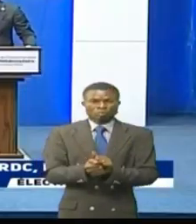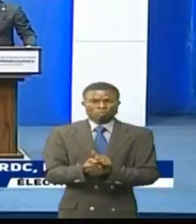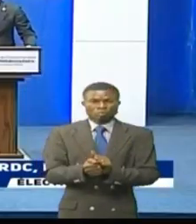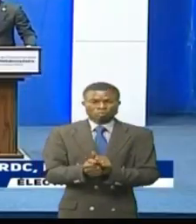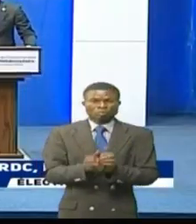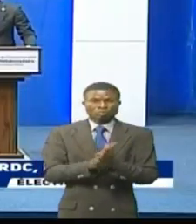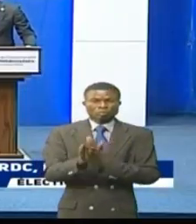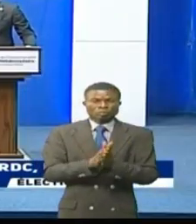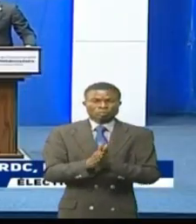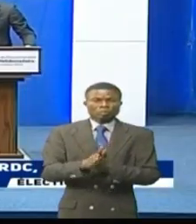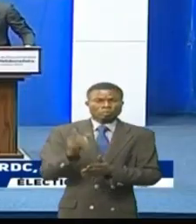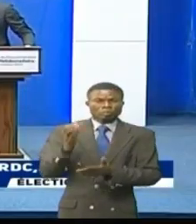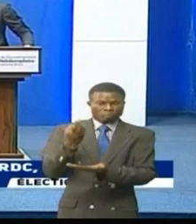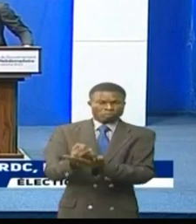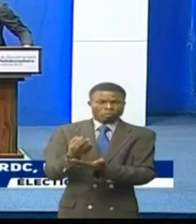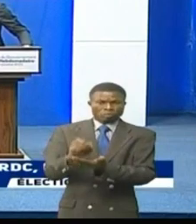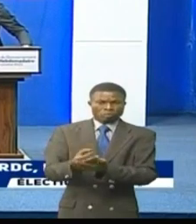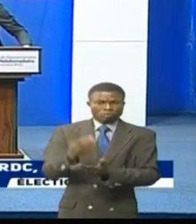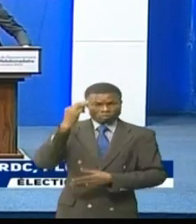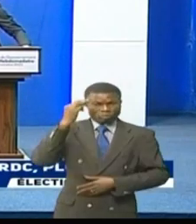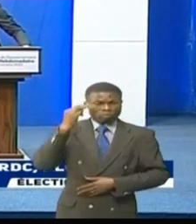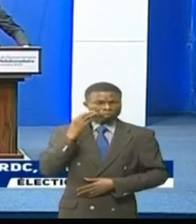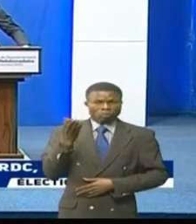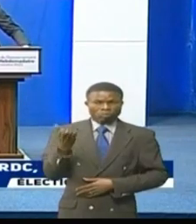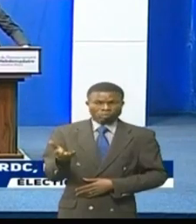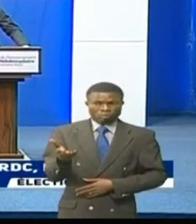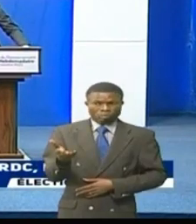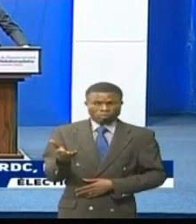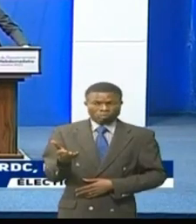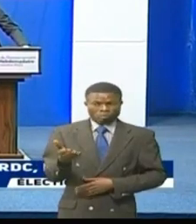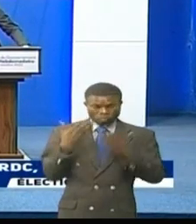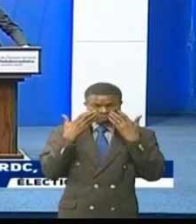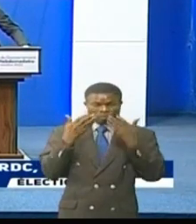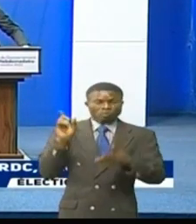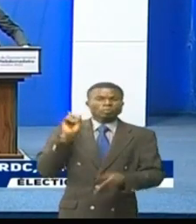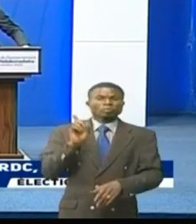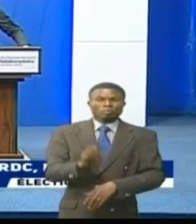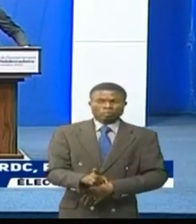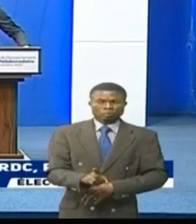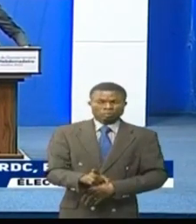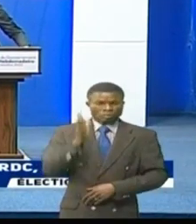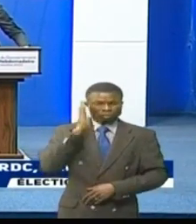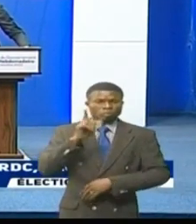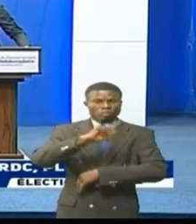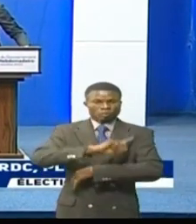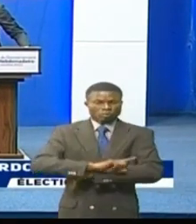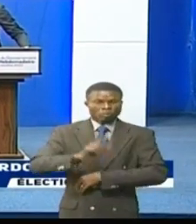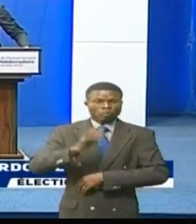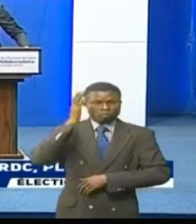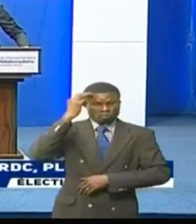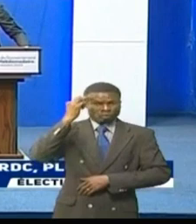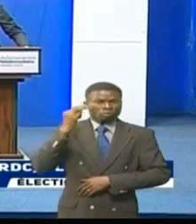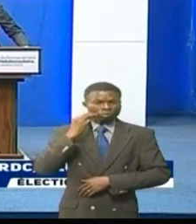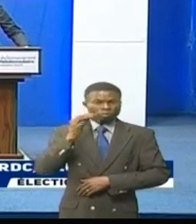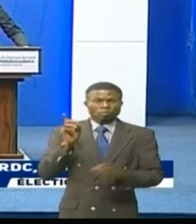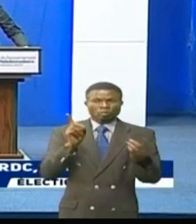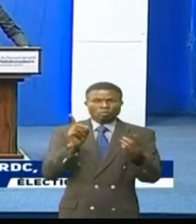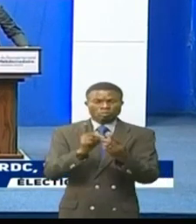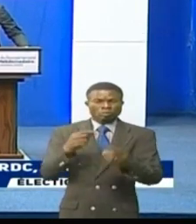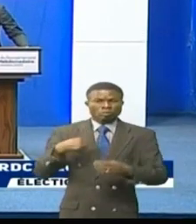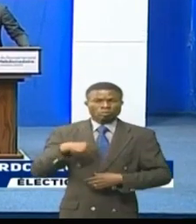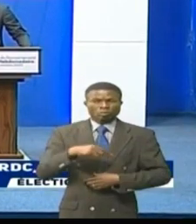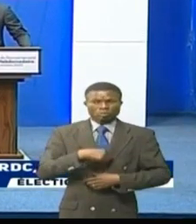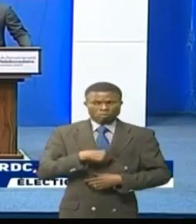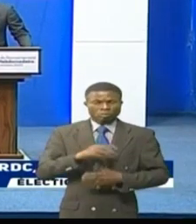liées à son secteur. Monsieur le ministre, voilà. Bonsoir, monsieur le ministre. Merci de nous rejoindre. Je sais que